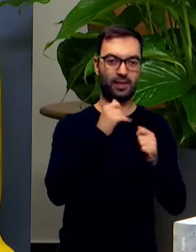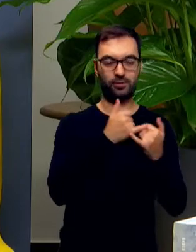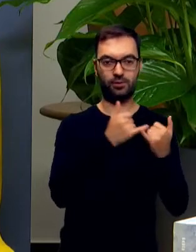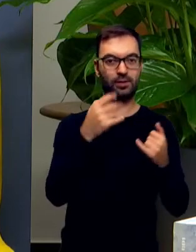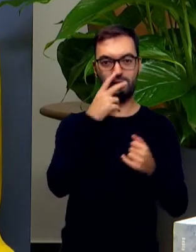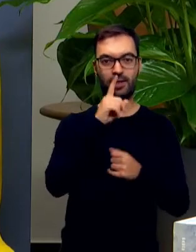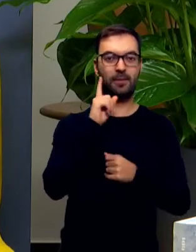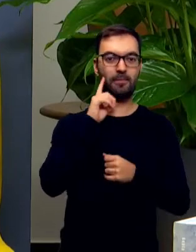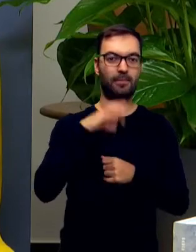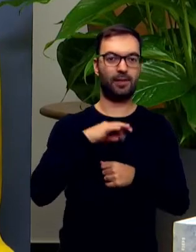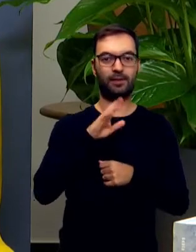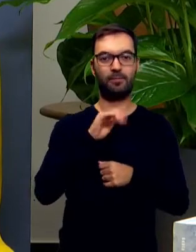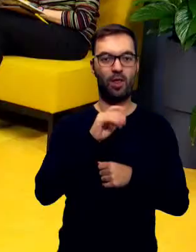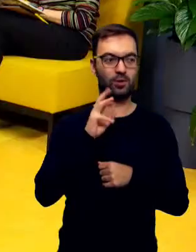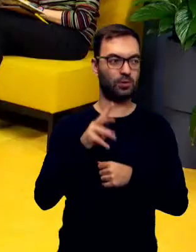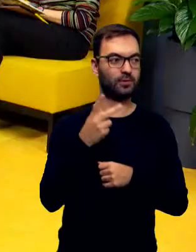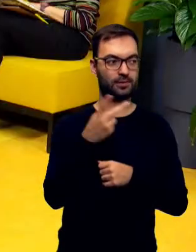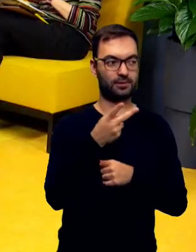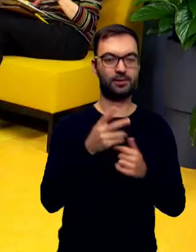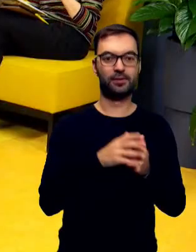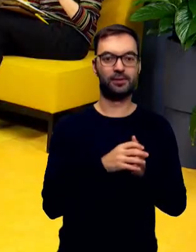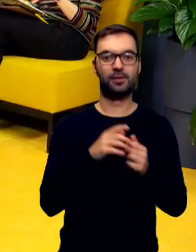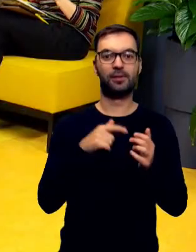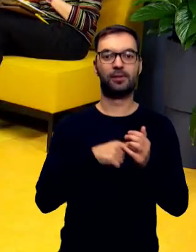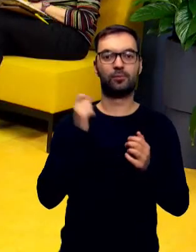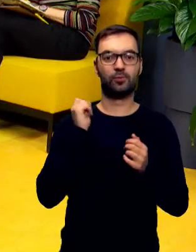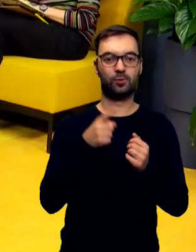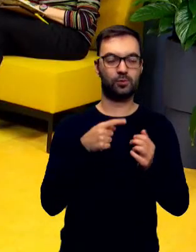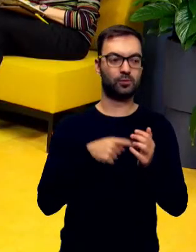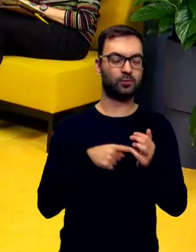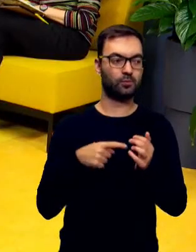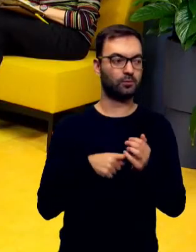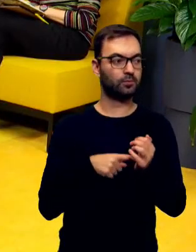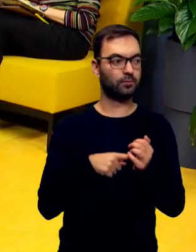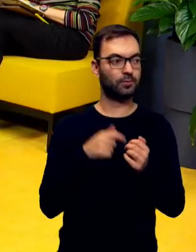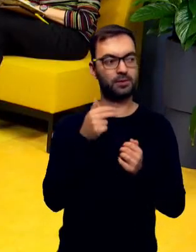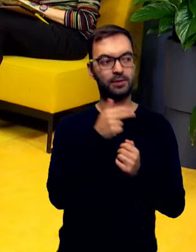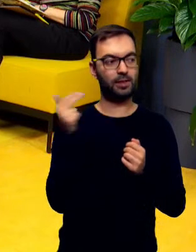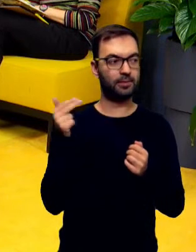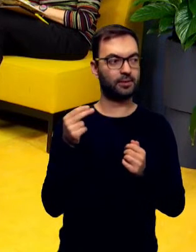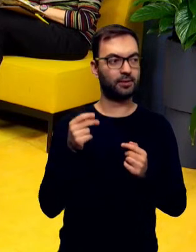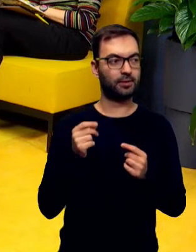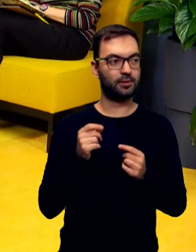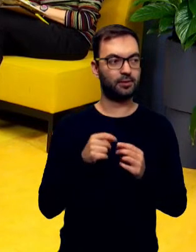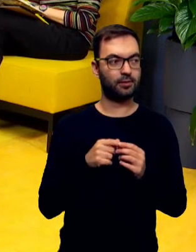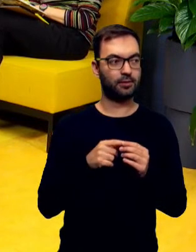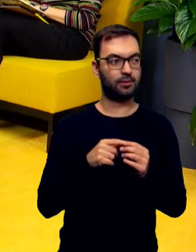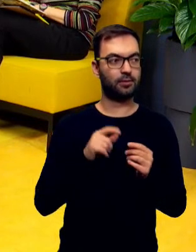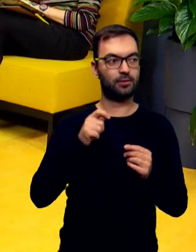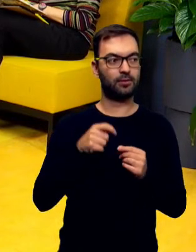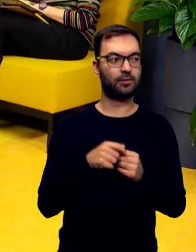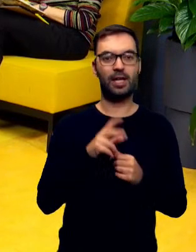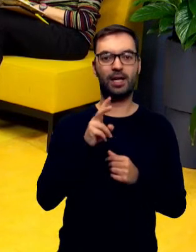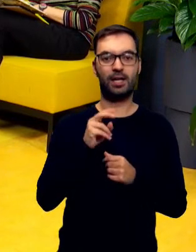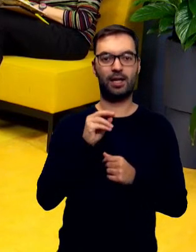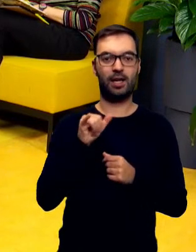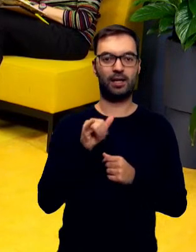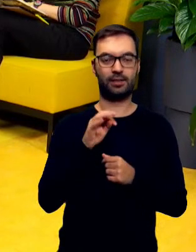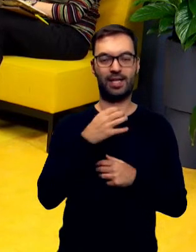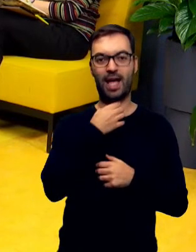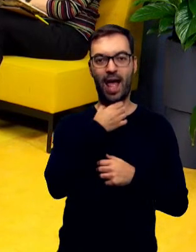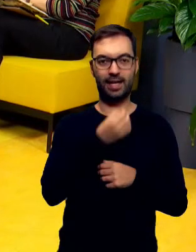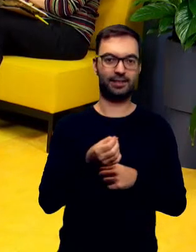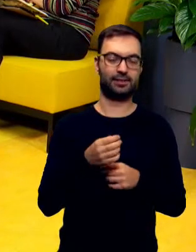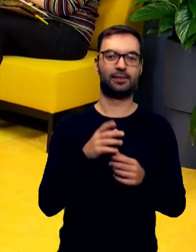tutaj patrzę na Pana Bolesława i na Panią, bo tutaj też się pojawia, no właśnie ten wątek, on jest nazwany po imieniu, to znaczy hejt. Pojawiły